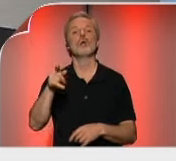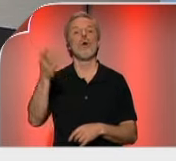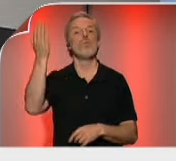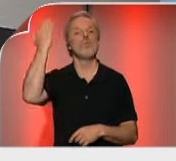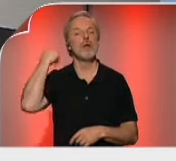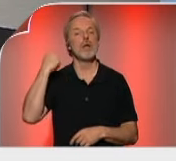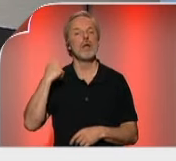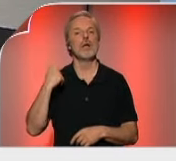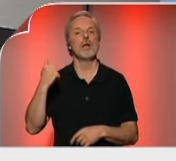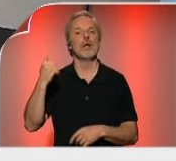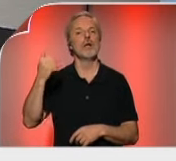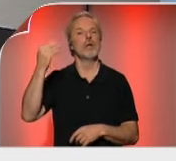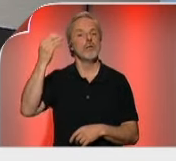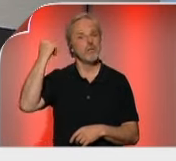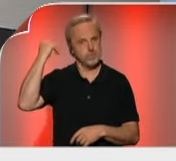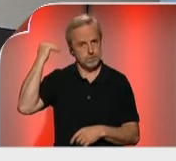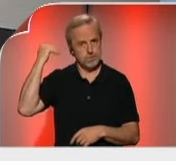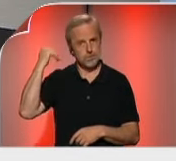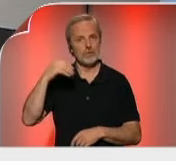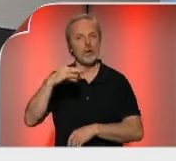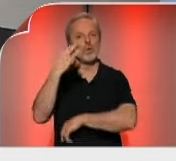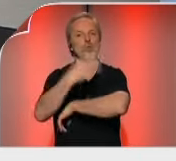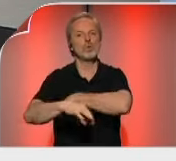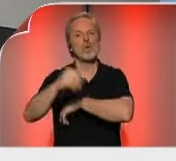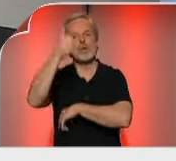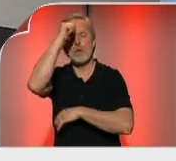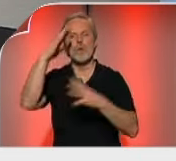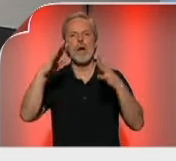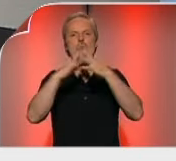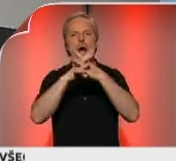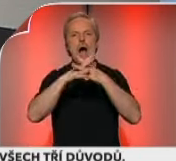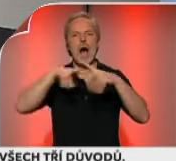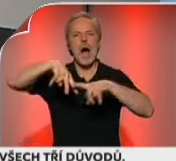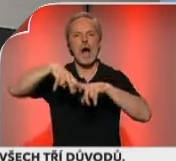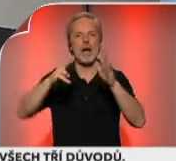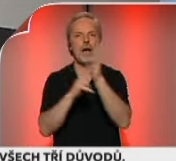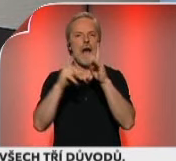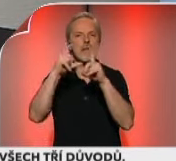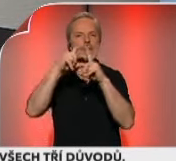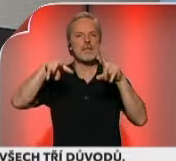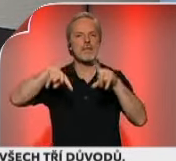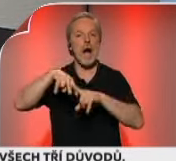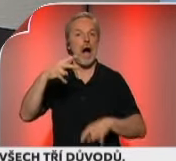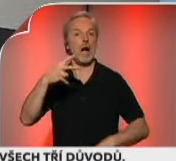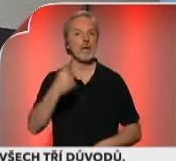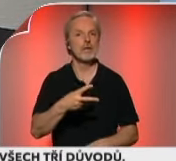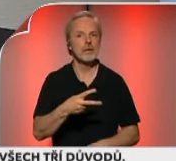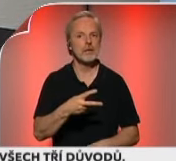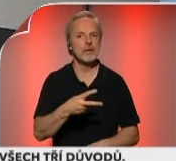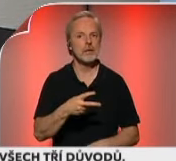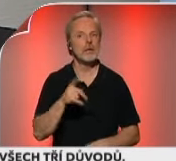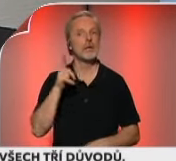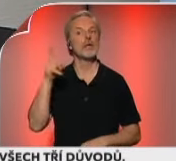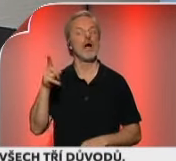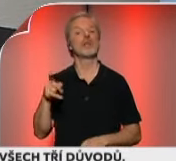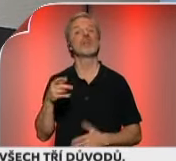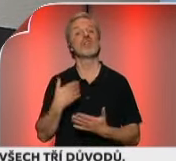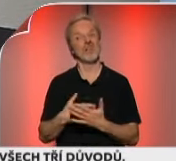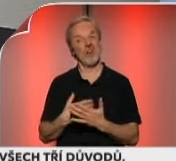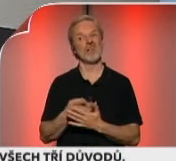bývalý e bývalý důstojník Randák a bylo jich tam jistě víc čili Mělo to hrát nějakou roli v politice